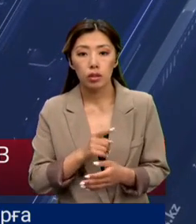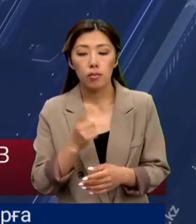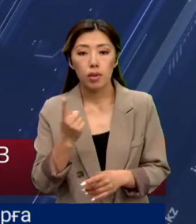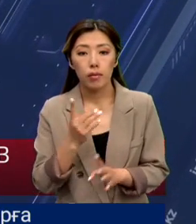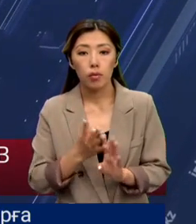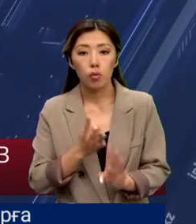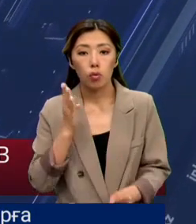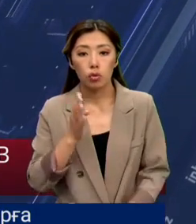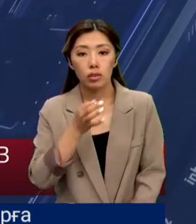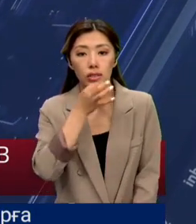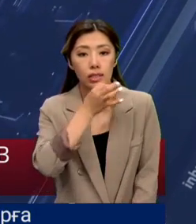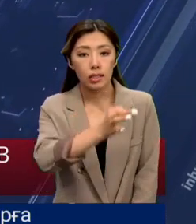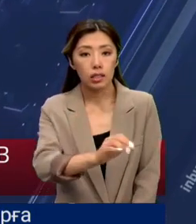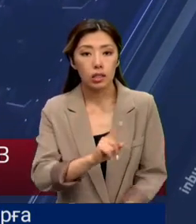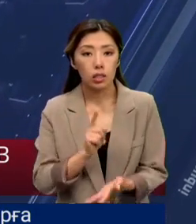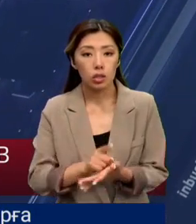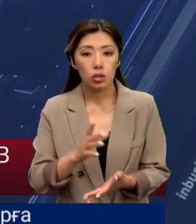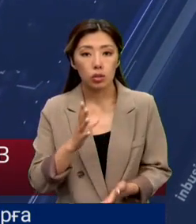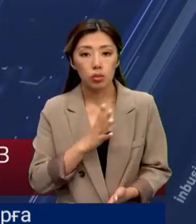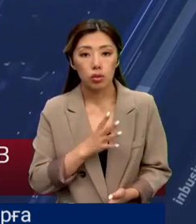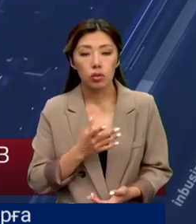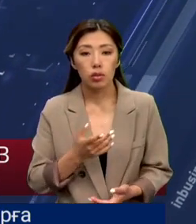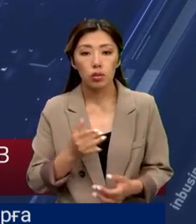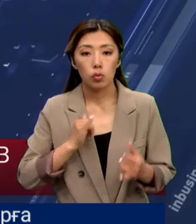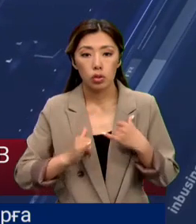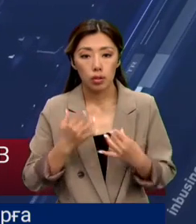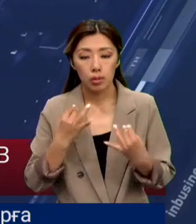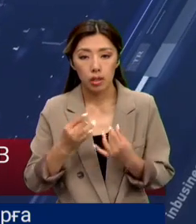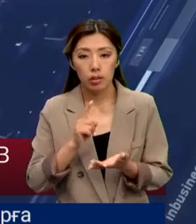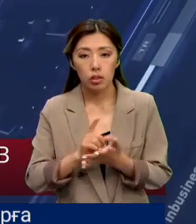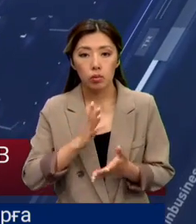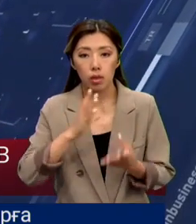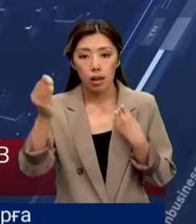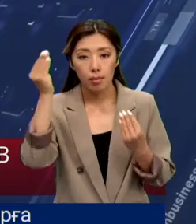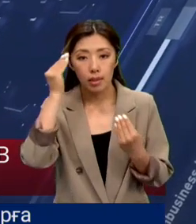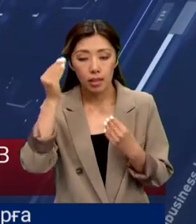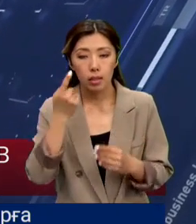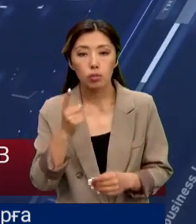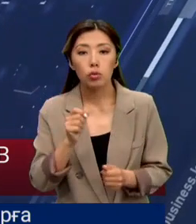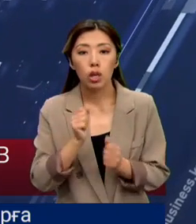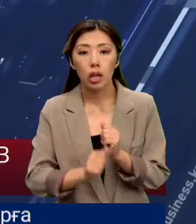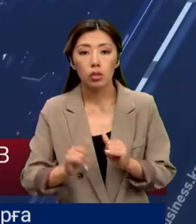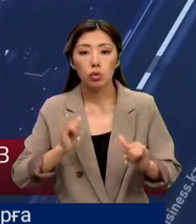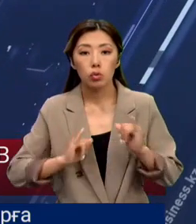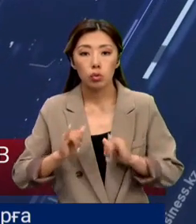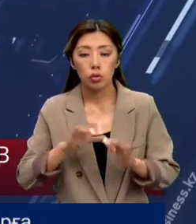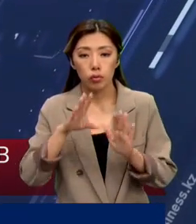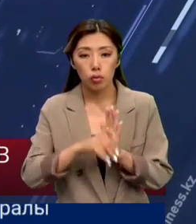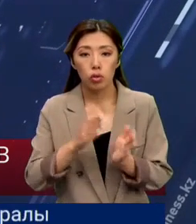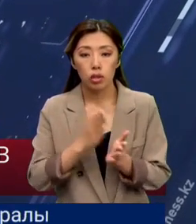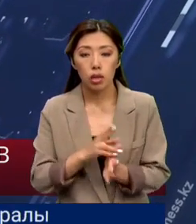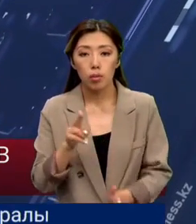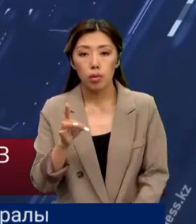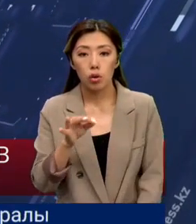первую очередь говорить, выражать свой голос. Почему? Потому что каждый преподаватель у нас состоит в профсоюзе.